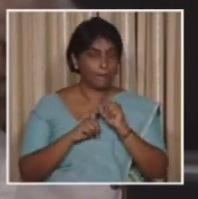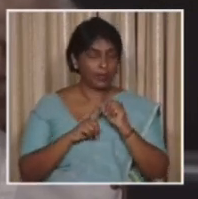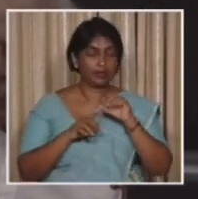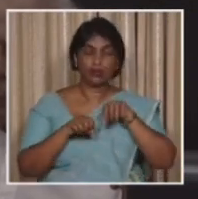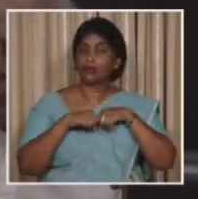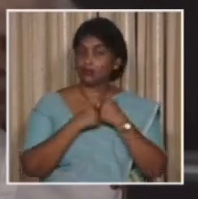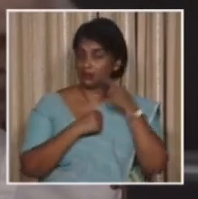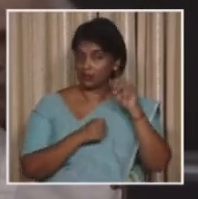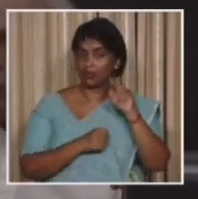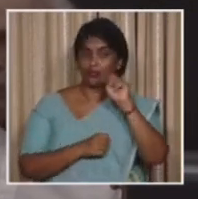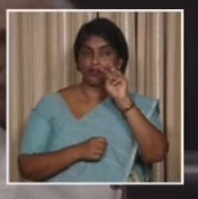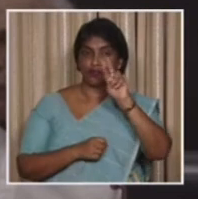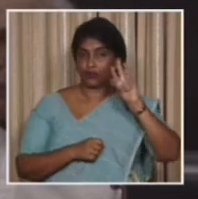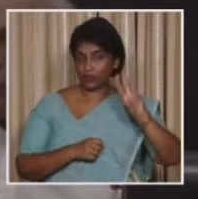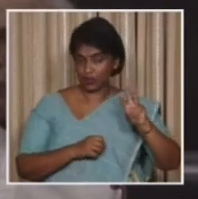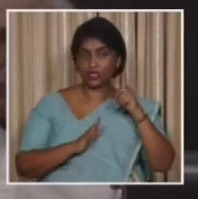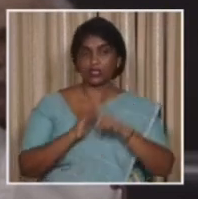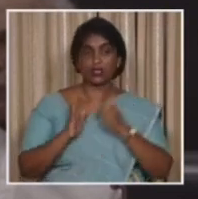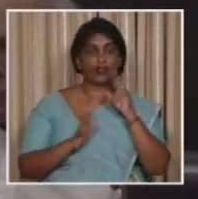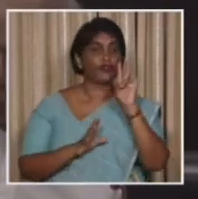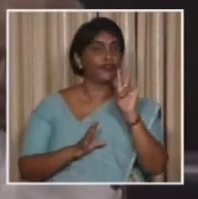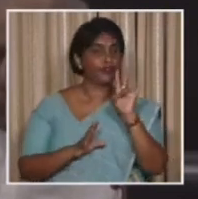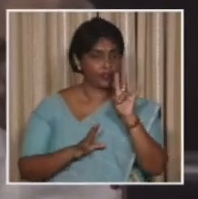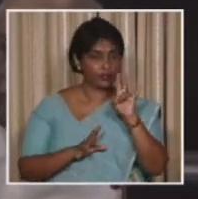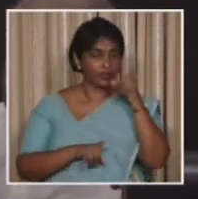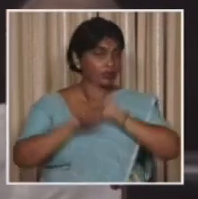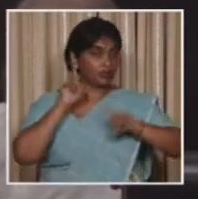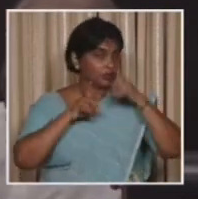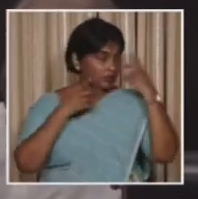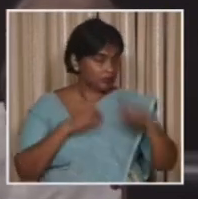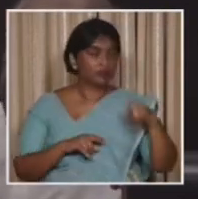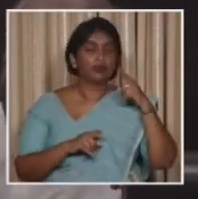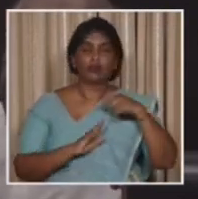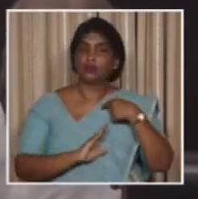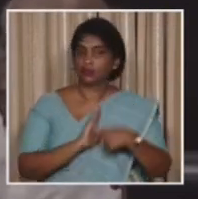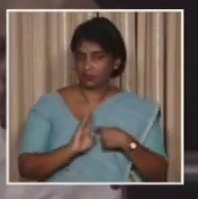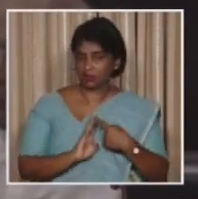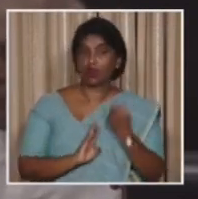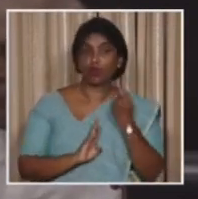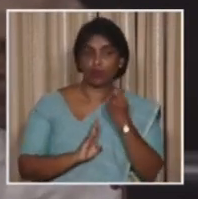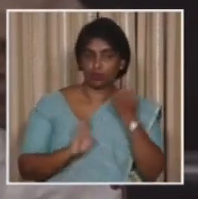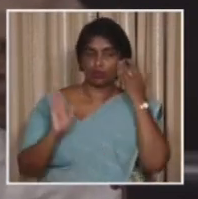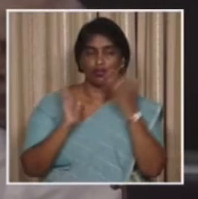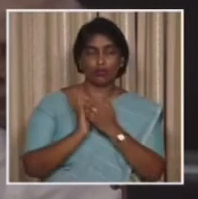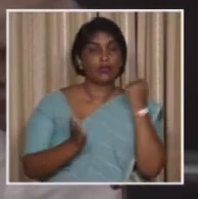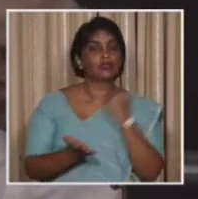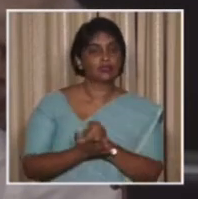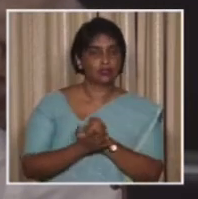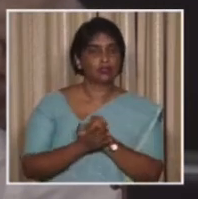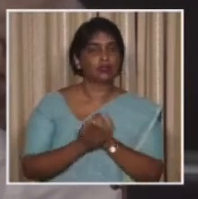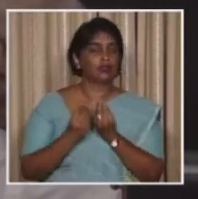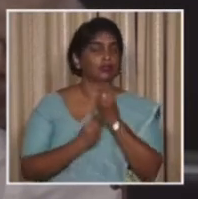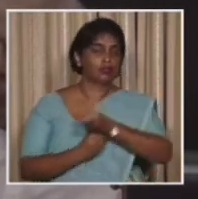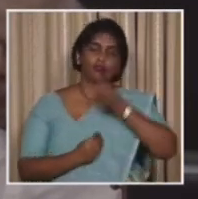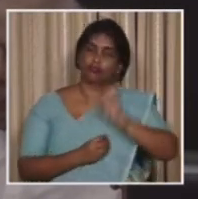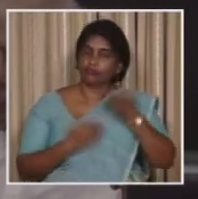ඔවුන්ගේ 2023 ජනවාරි 25 වෙනිදා පැවති රැස්වීමේදී ශ්‍රී ලංකාවට මූල්‍යකරණ සහතිකය ලබා දීමට